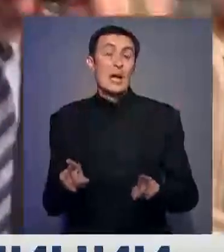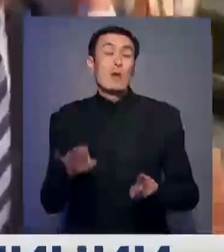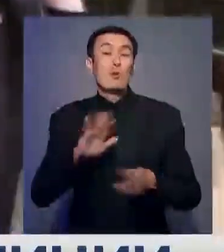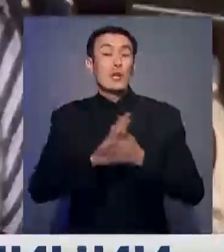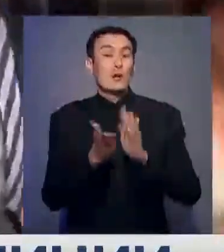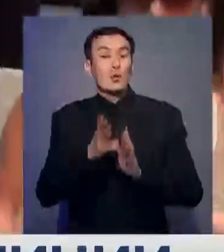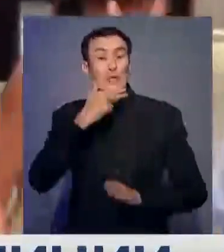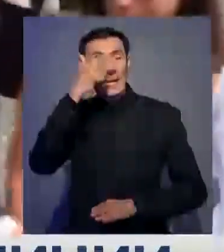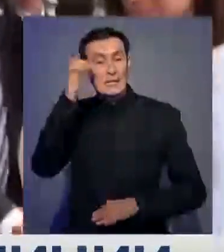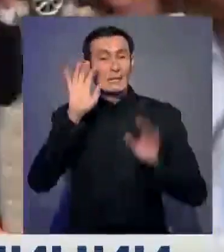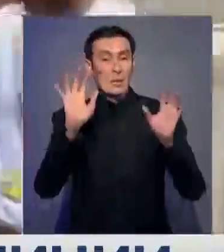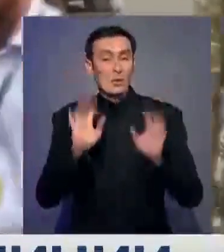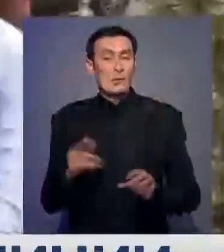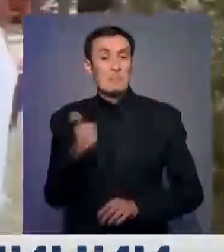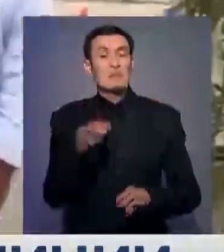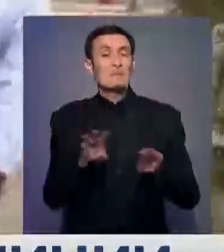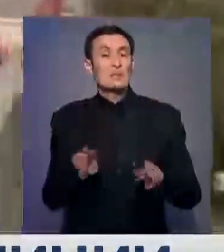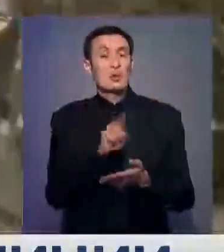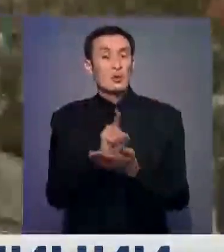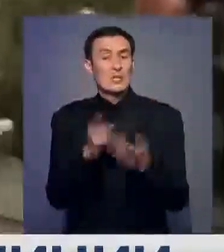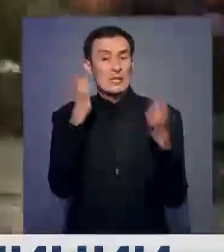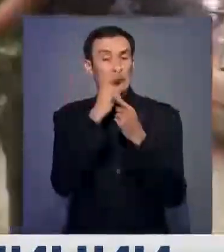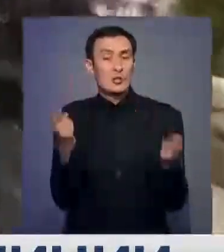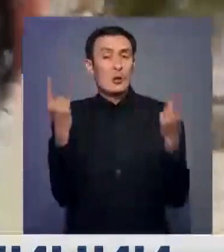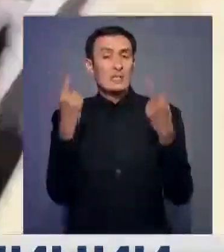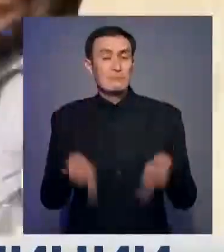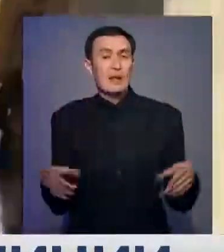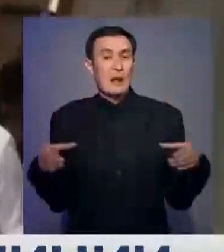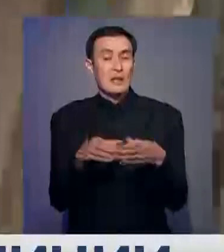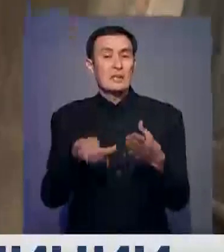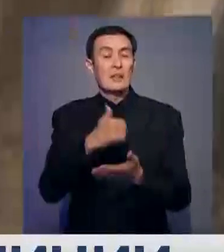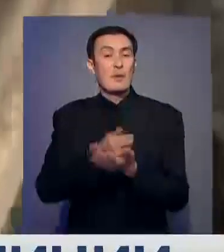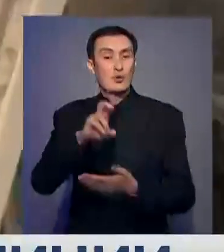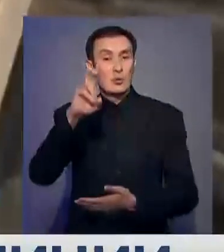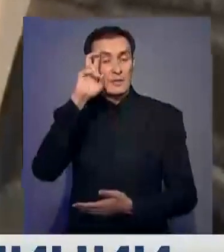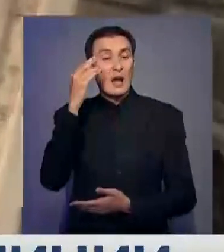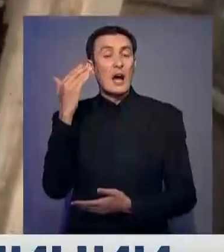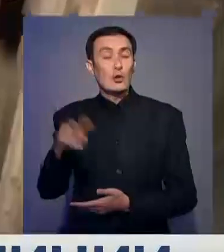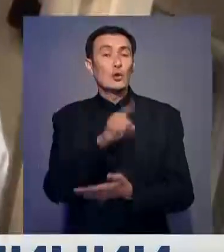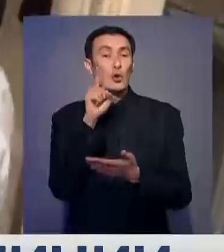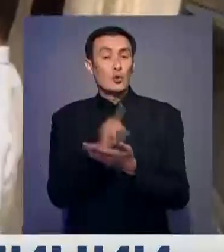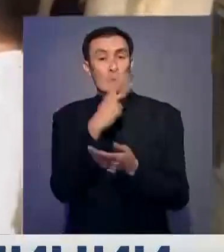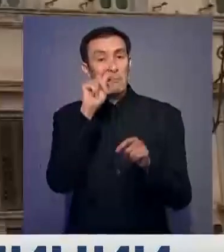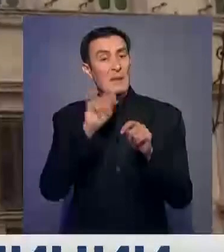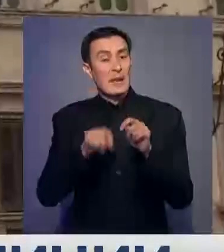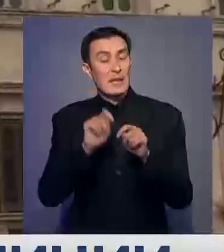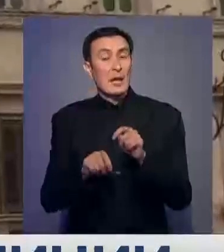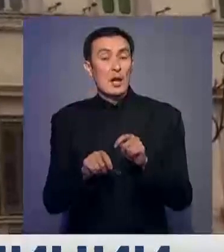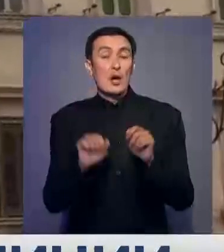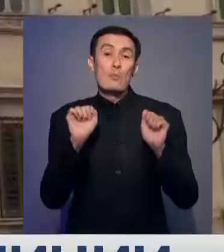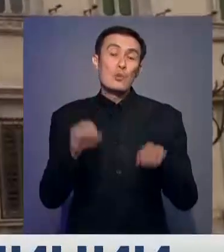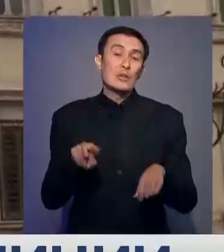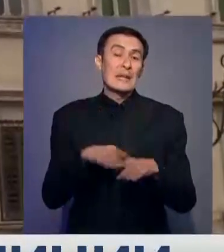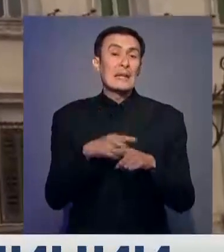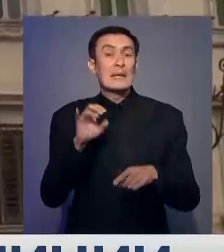согласно итальянскому законодательству, премьер-министр должен сообщить о распаде коалиции президенту, а тот должен проверить, нельзя ли в